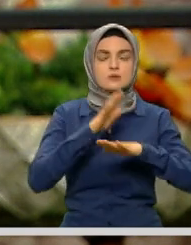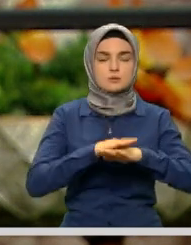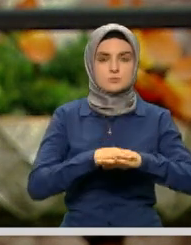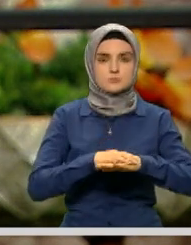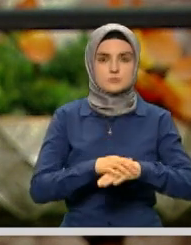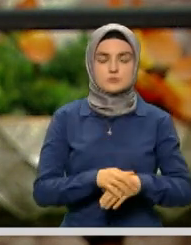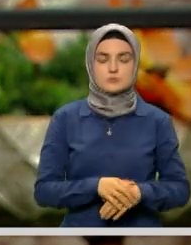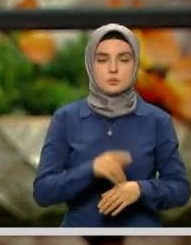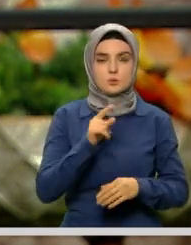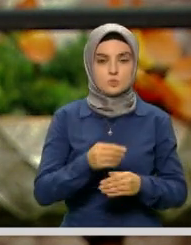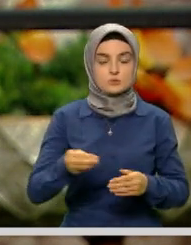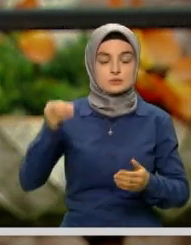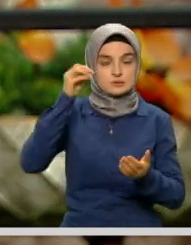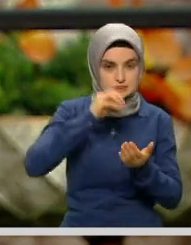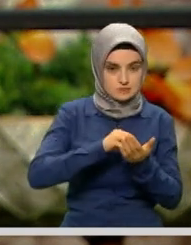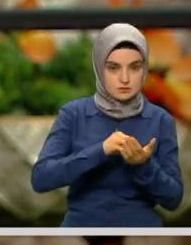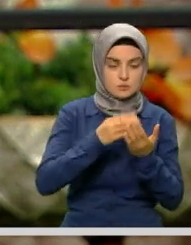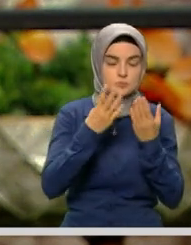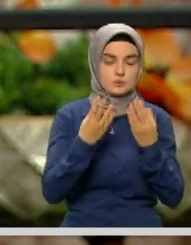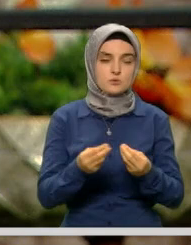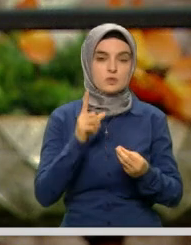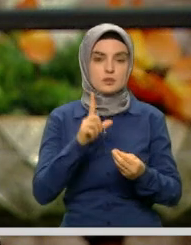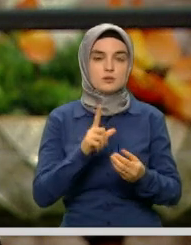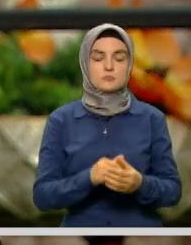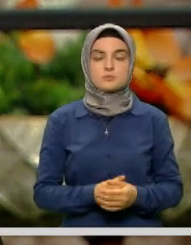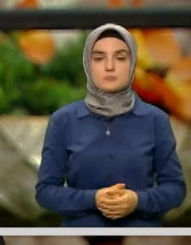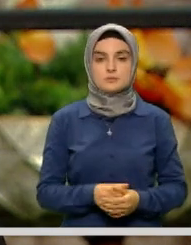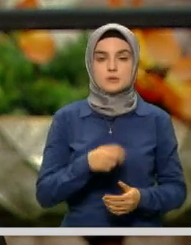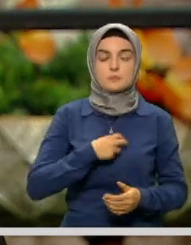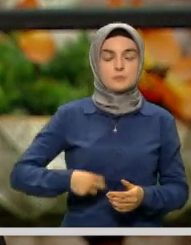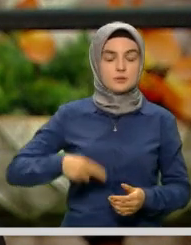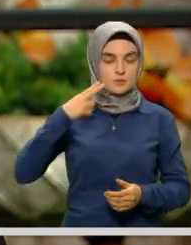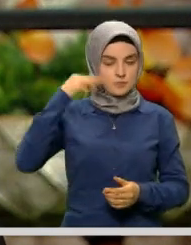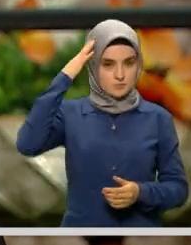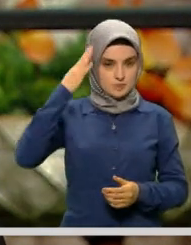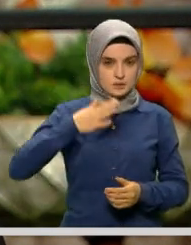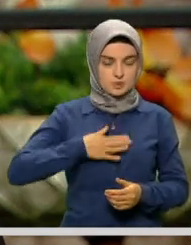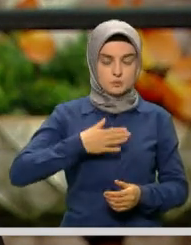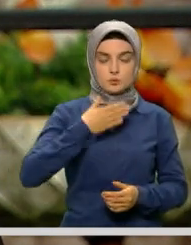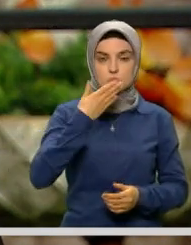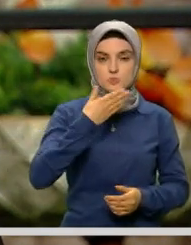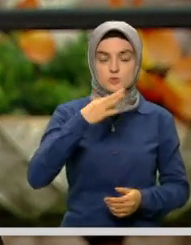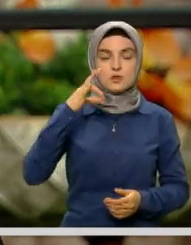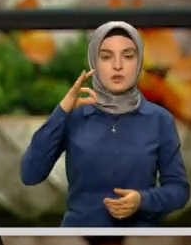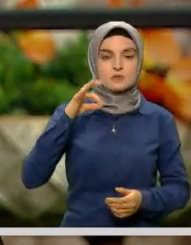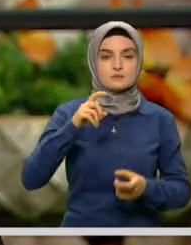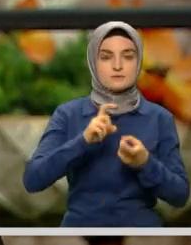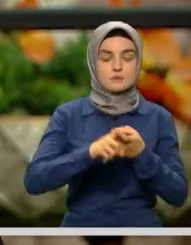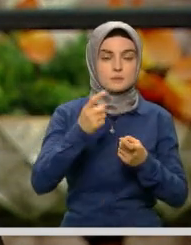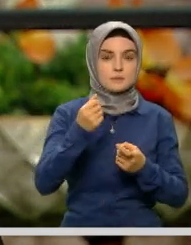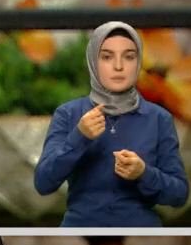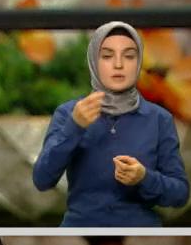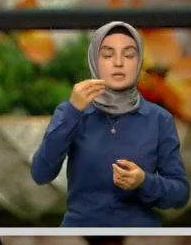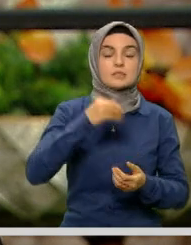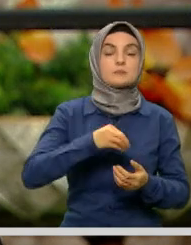onların yerine geri konması gerekiyor. Efendimiz Aleyhisselatü Vesselam buyuruyor ki altın ve akçenin geçmeyeceği o